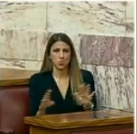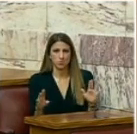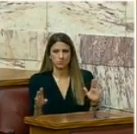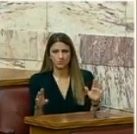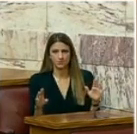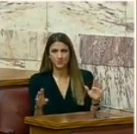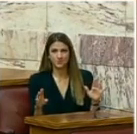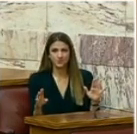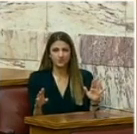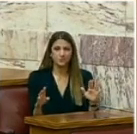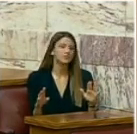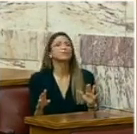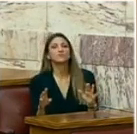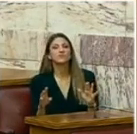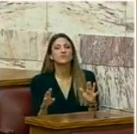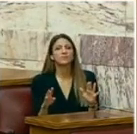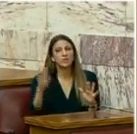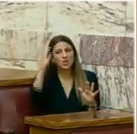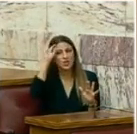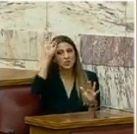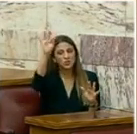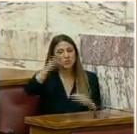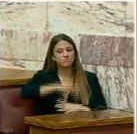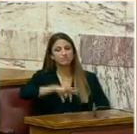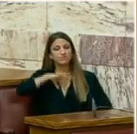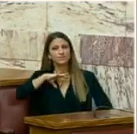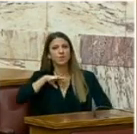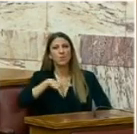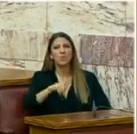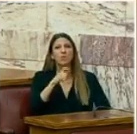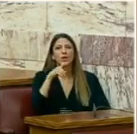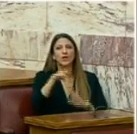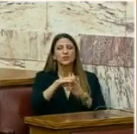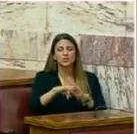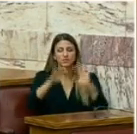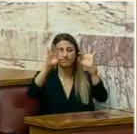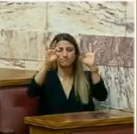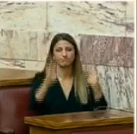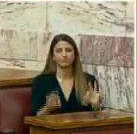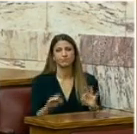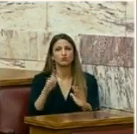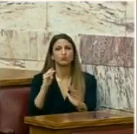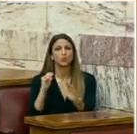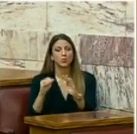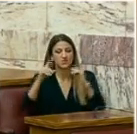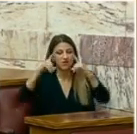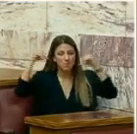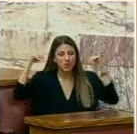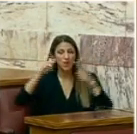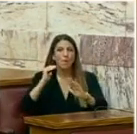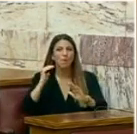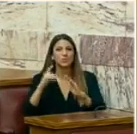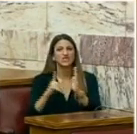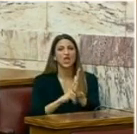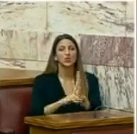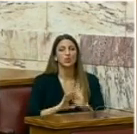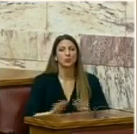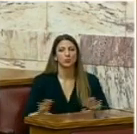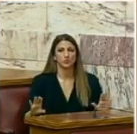για να ισοπεδωθεί πλήρως η αξιοπιστία του πολιτικού συστήματος, των θεσμών και της δημοκρατίας. Και πολύ